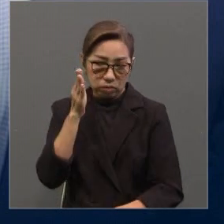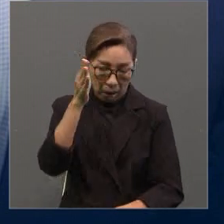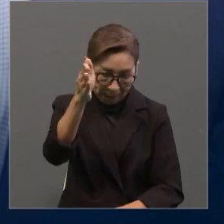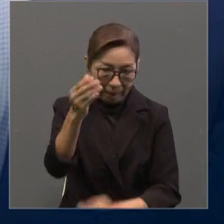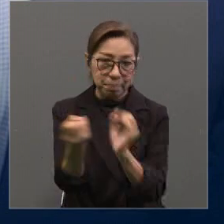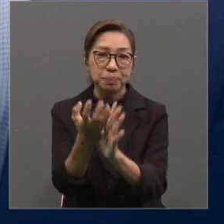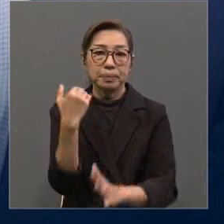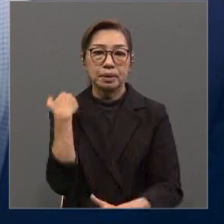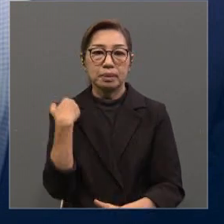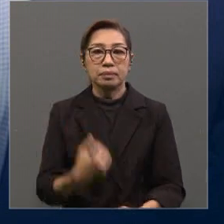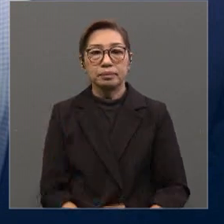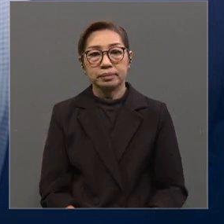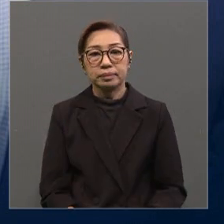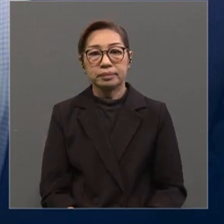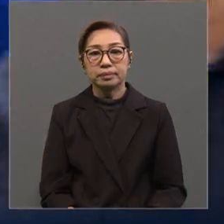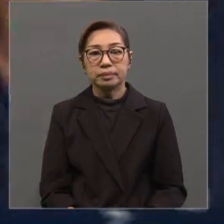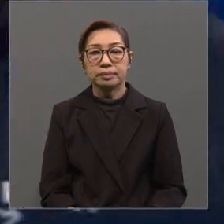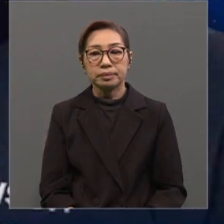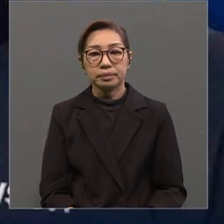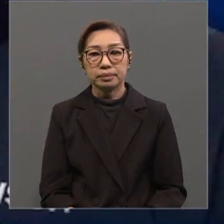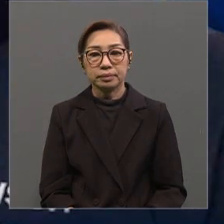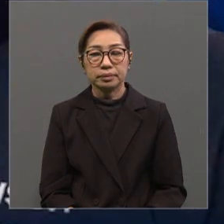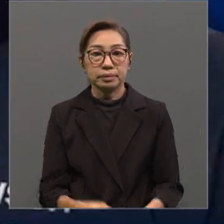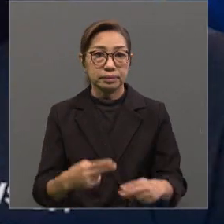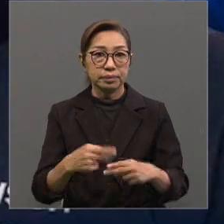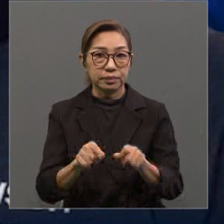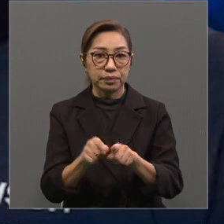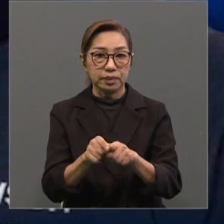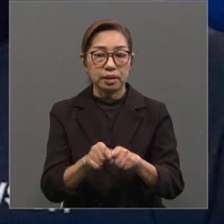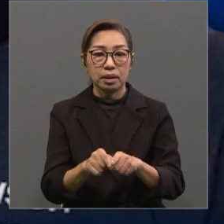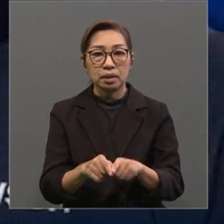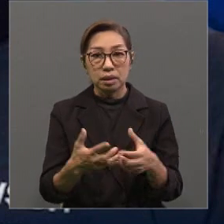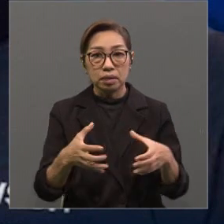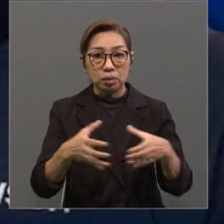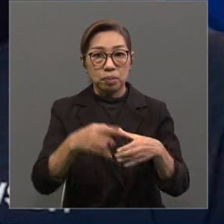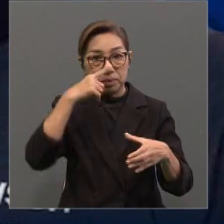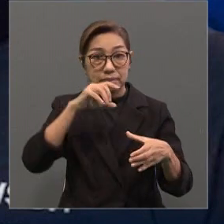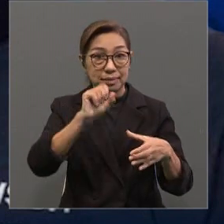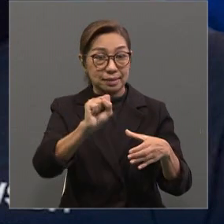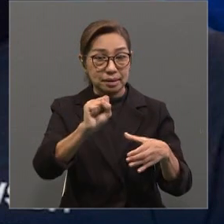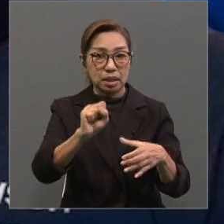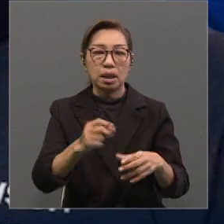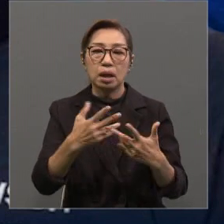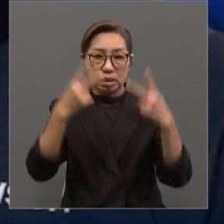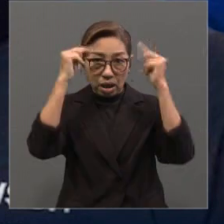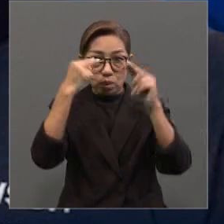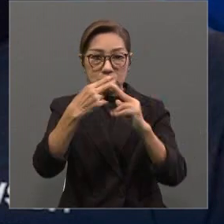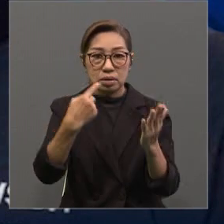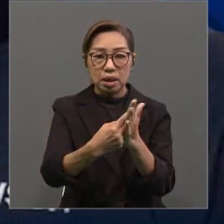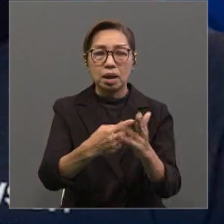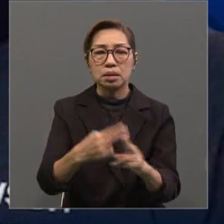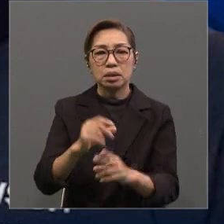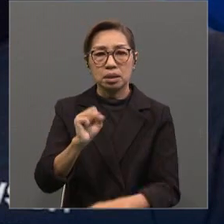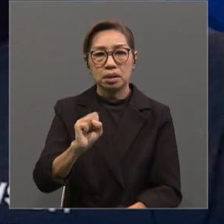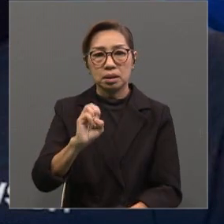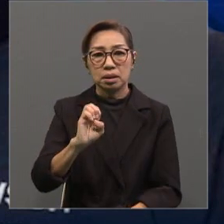คตนั่นเองค่ะ เช่นเดียวกับนายสิทธาธิวารีแคนดิเดตนายกรัฐมนตรีพรรคไทยสร้างไทยก็ออกมาโพสต์ทางเพจ Facebook นะ